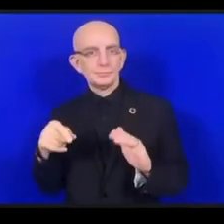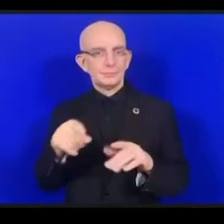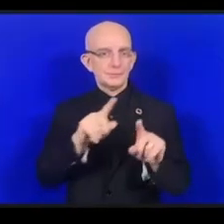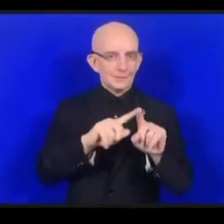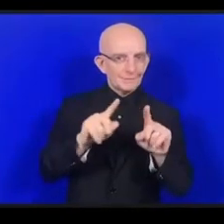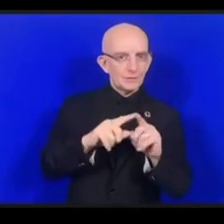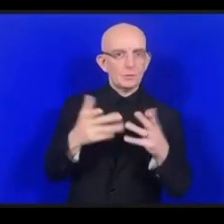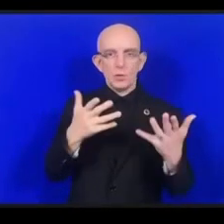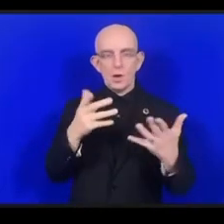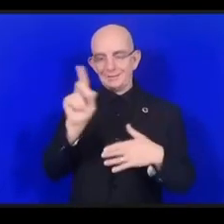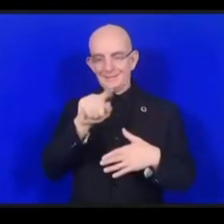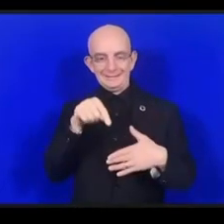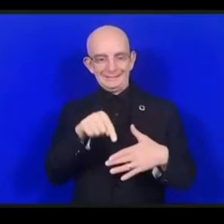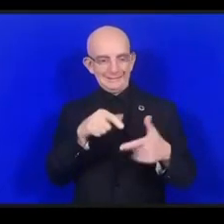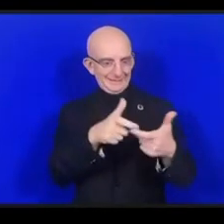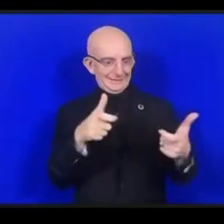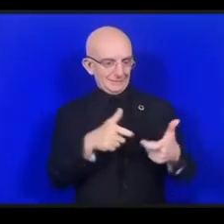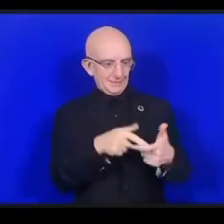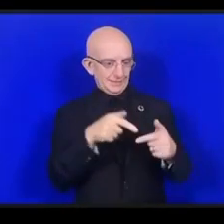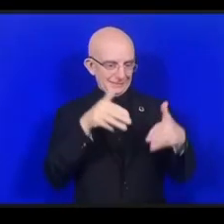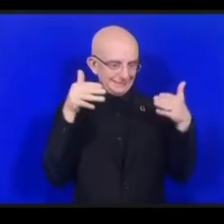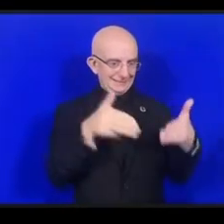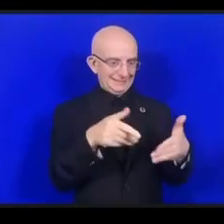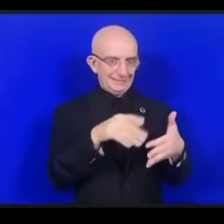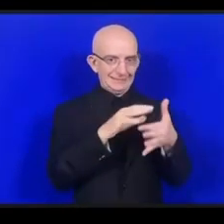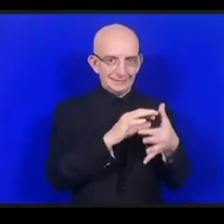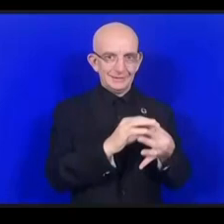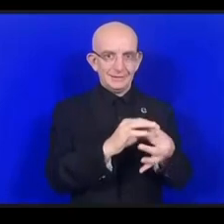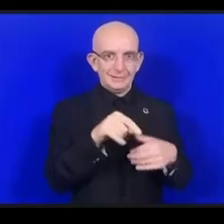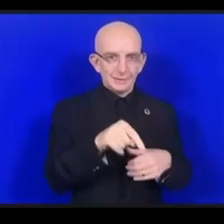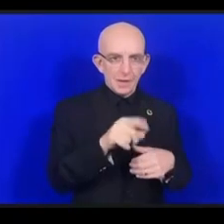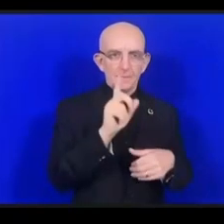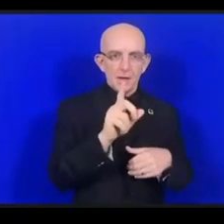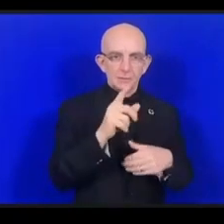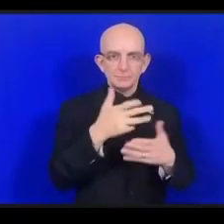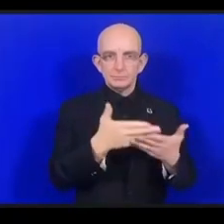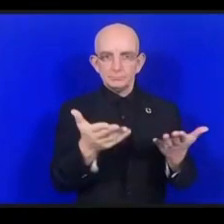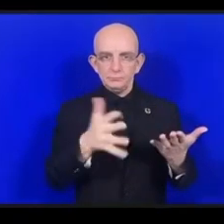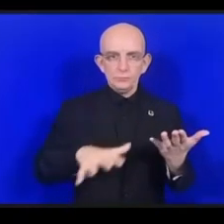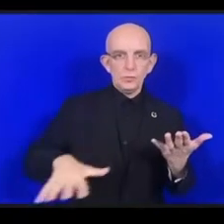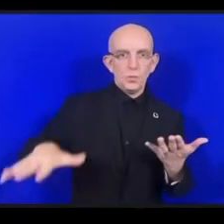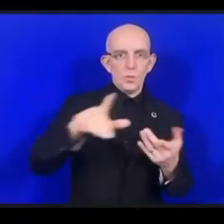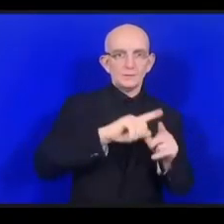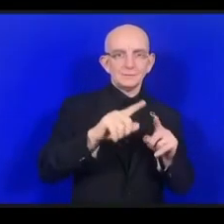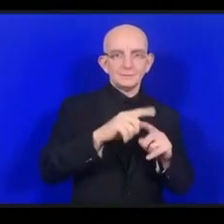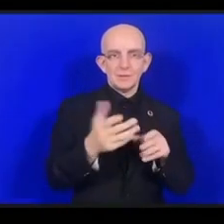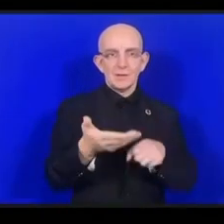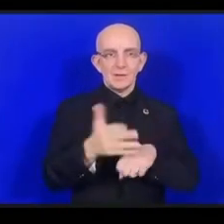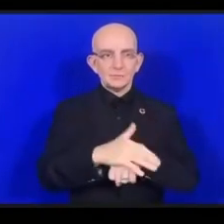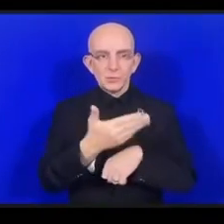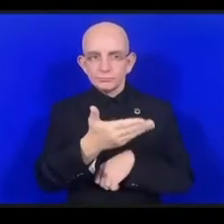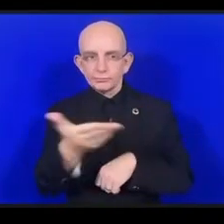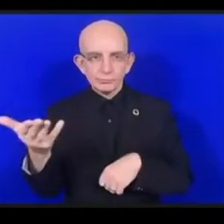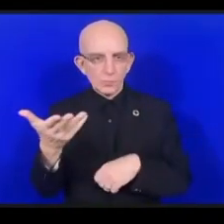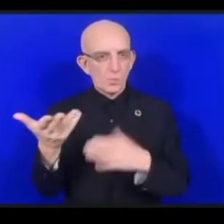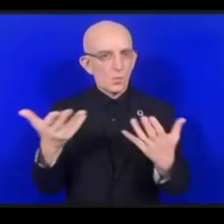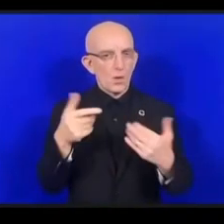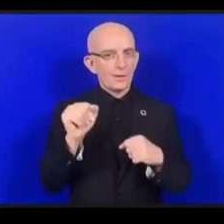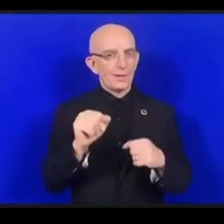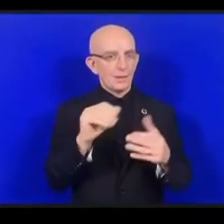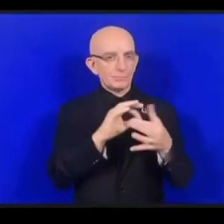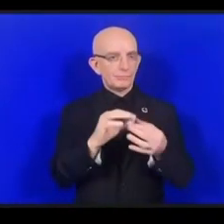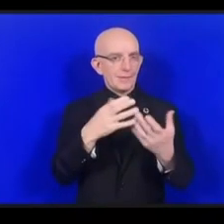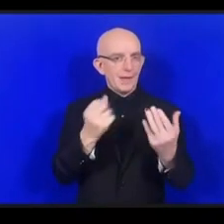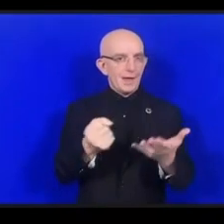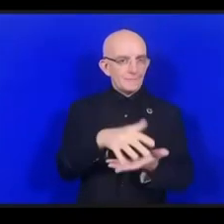是你要拿什么设备给他，而是说是你要给他提供什么样的资源。我感谢